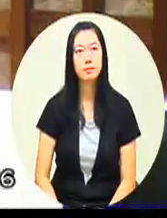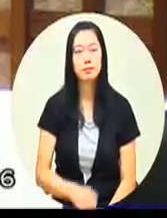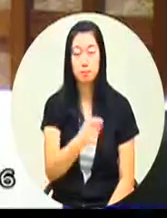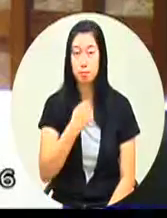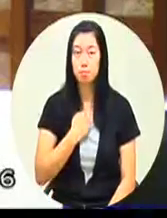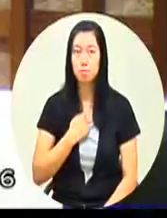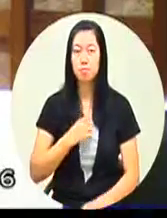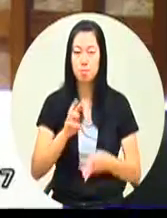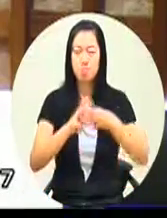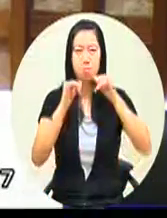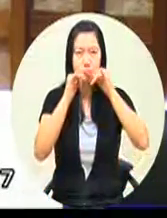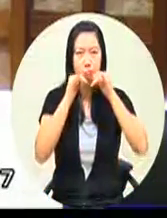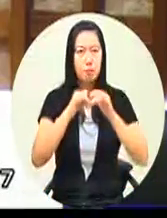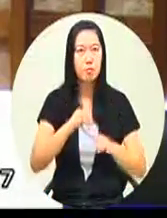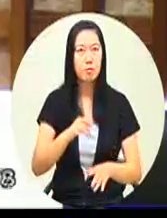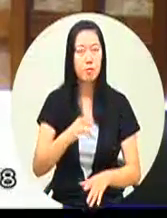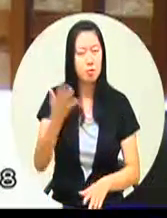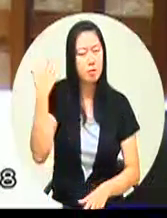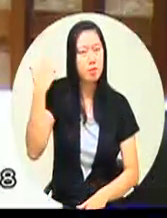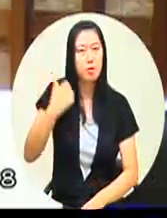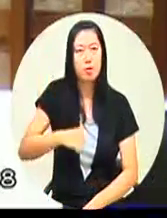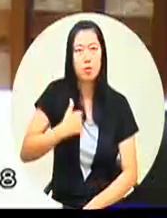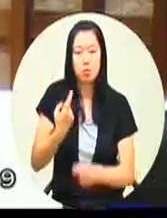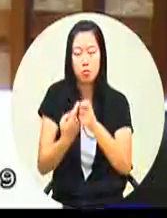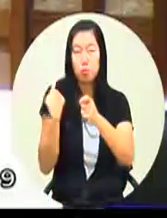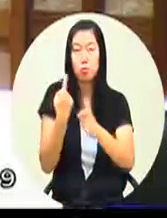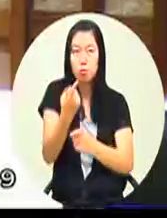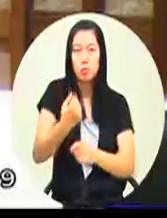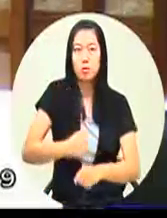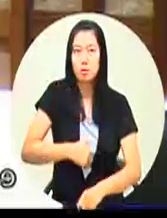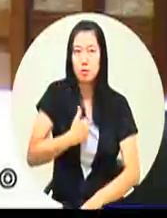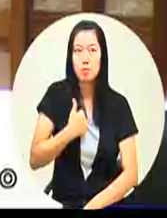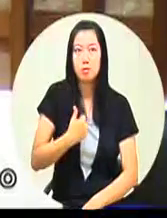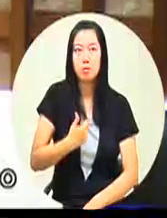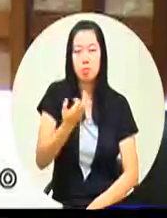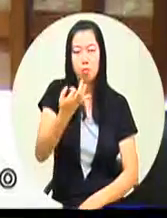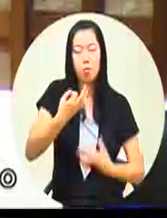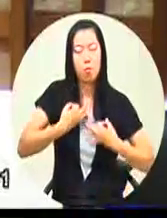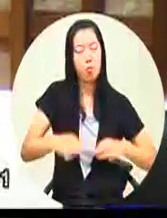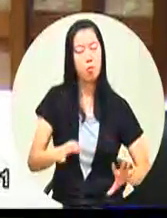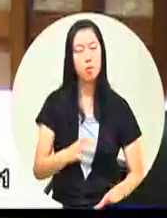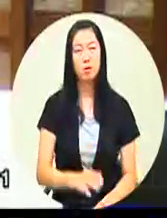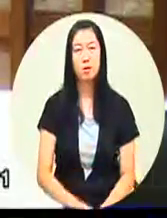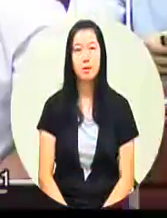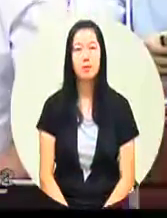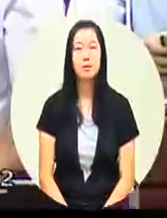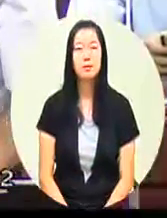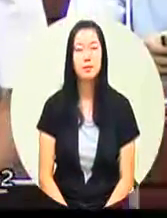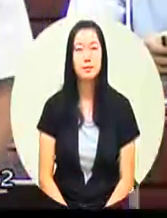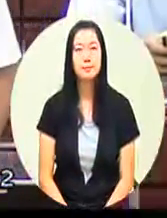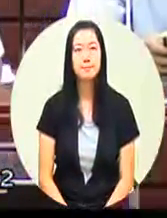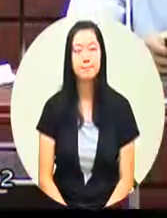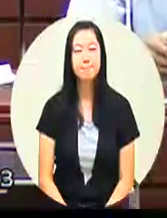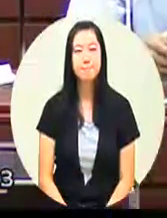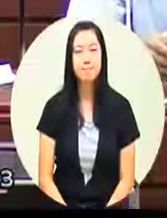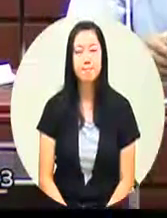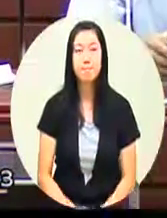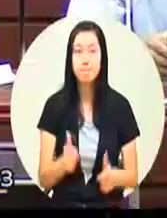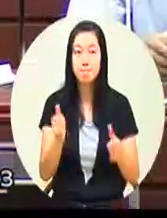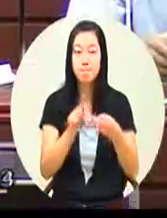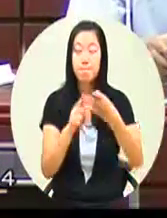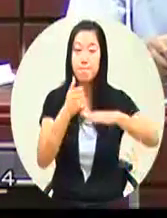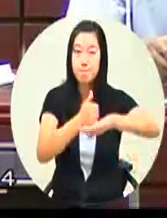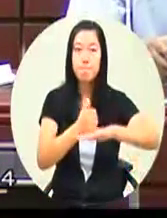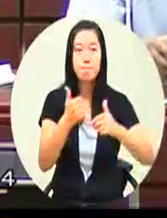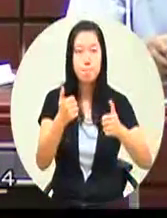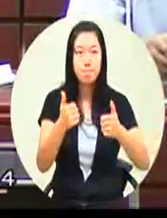当参与吼，这届有较好啦，前届旧年的代志你知影吼，你顺麦回答一下。 好，请局长答复。 好，谢谢主席，